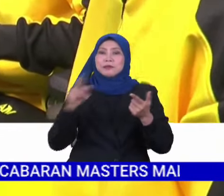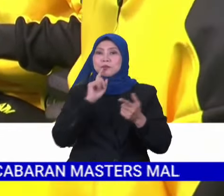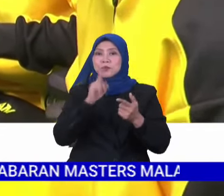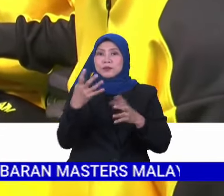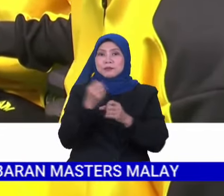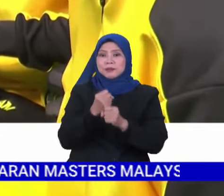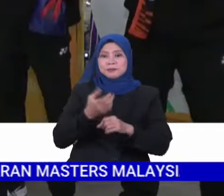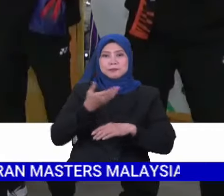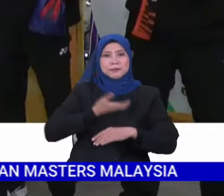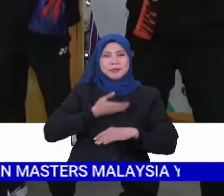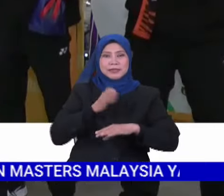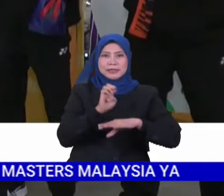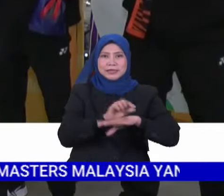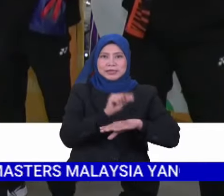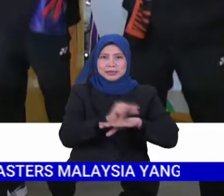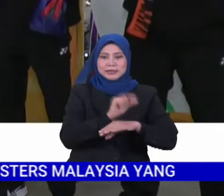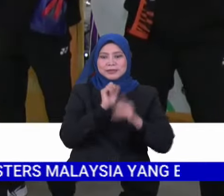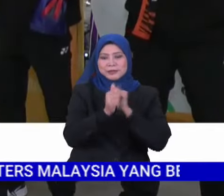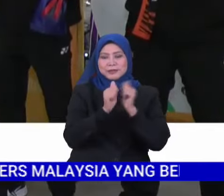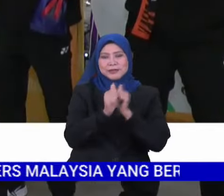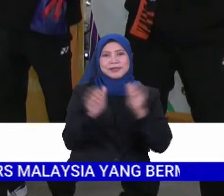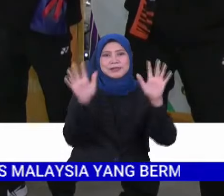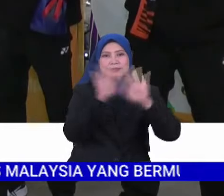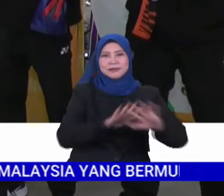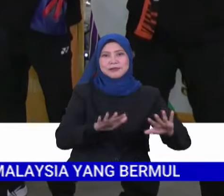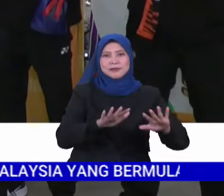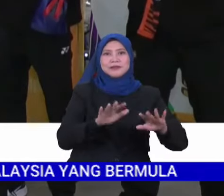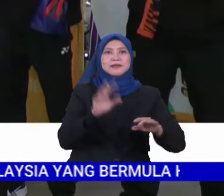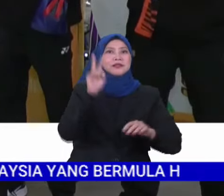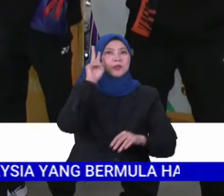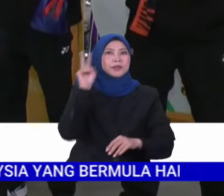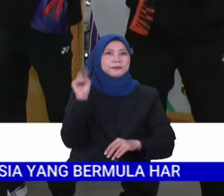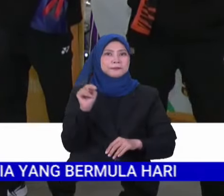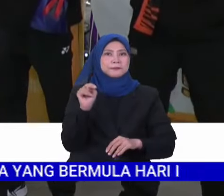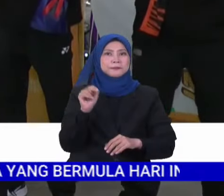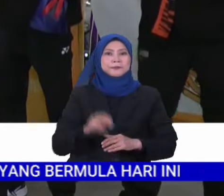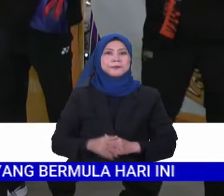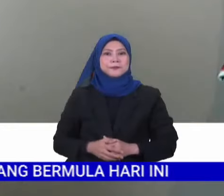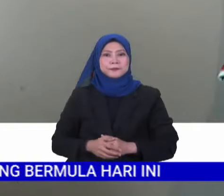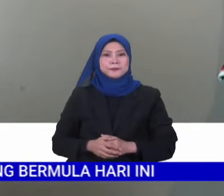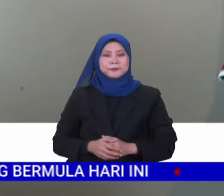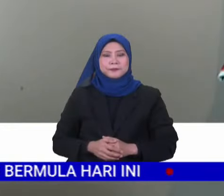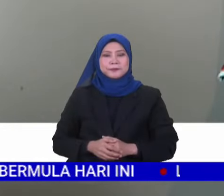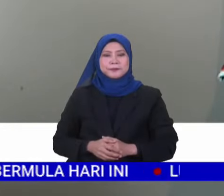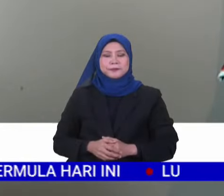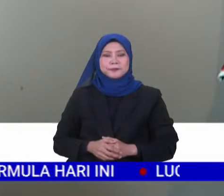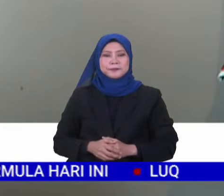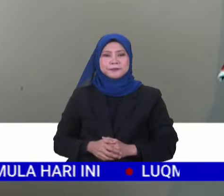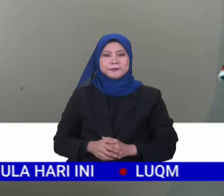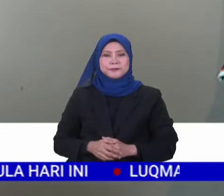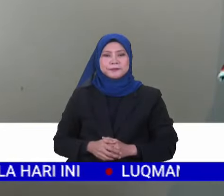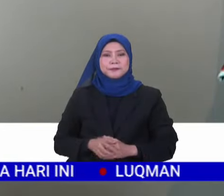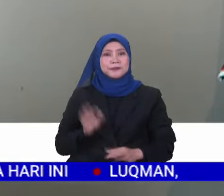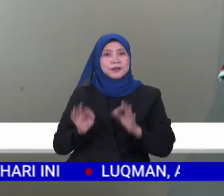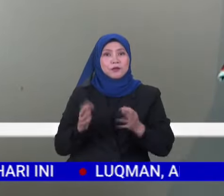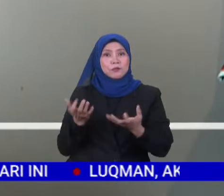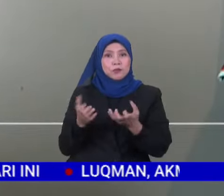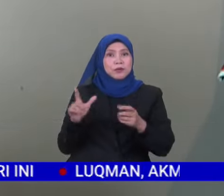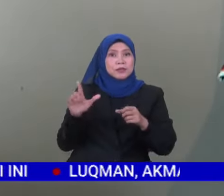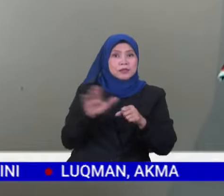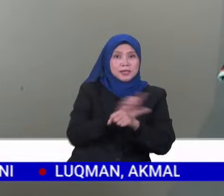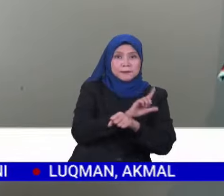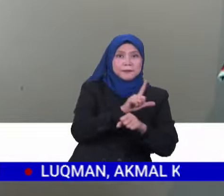lain meraih tingkat Gang sever suka c2021 di sauna Kompleks